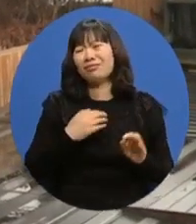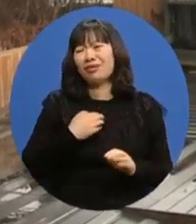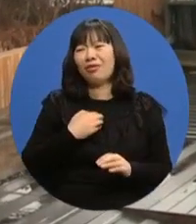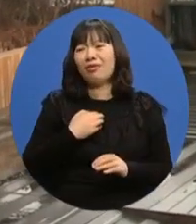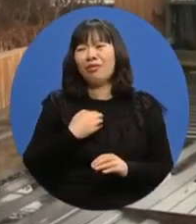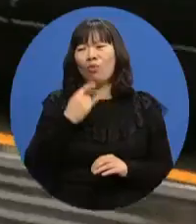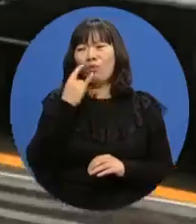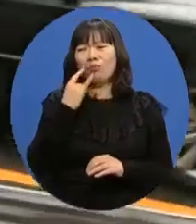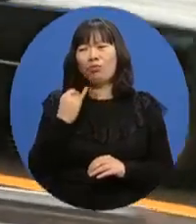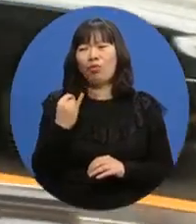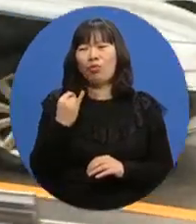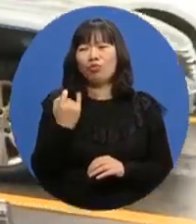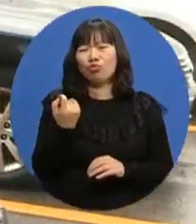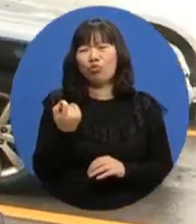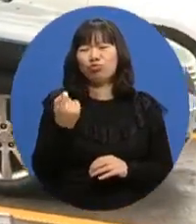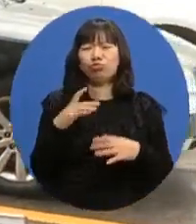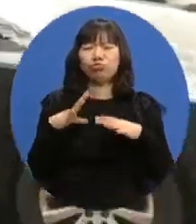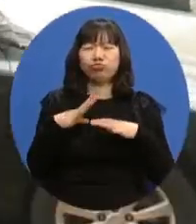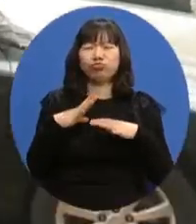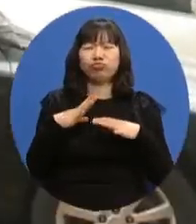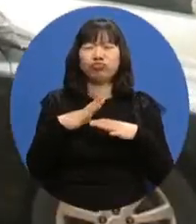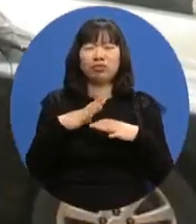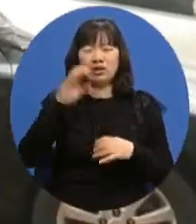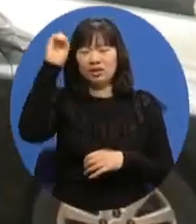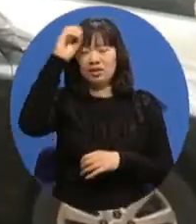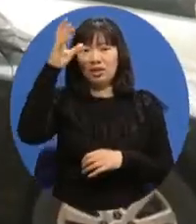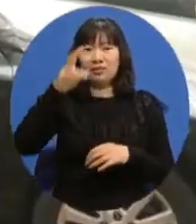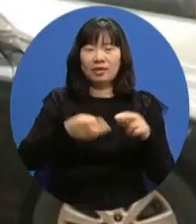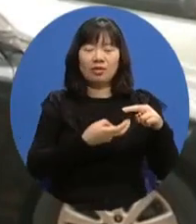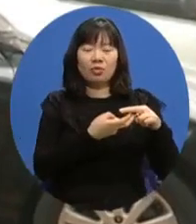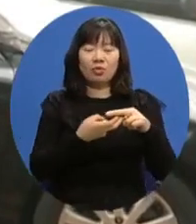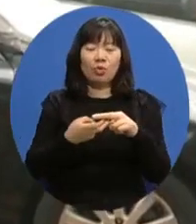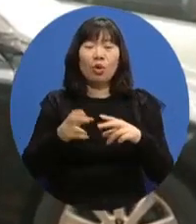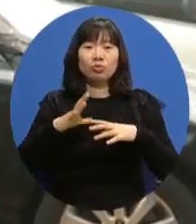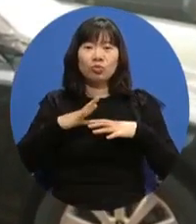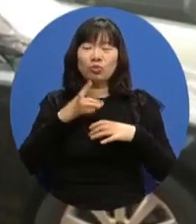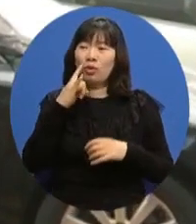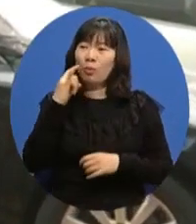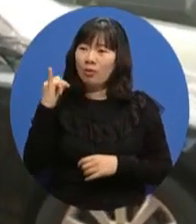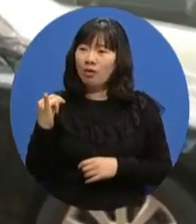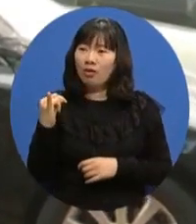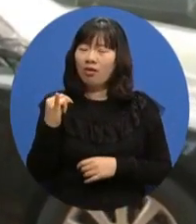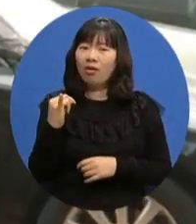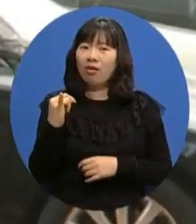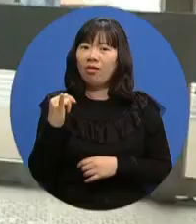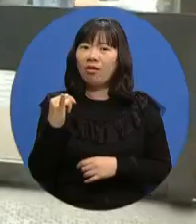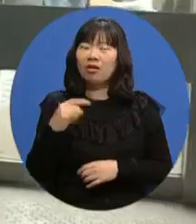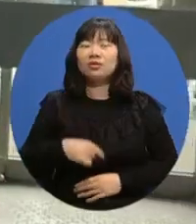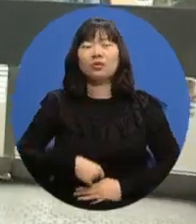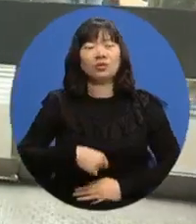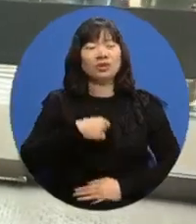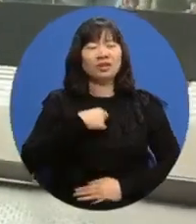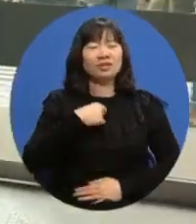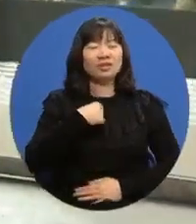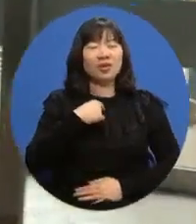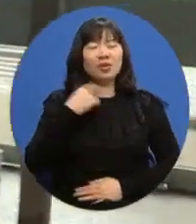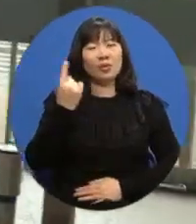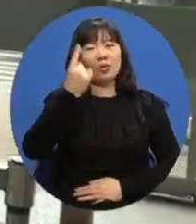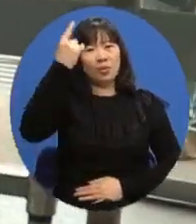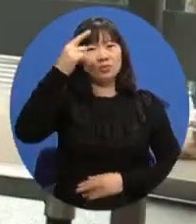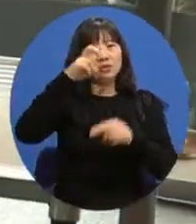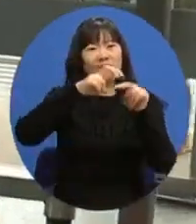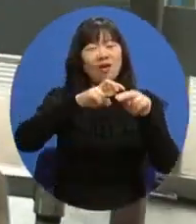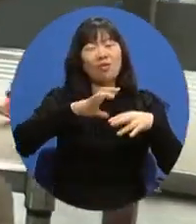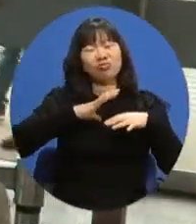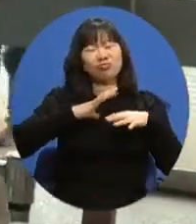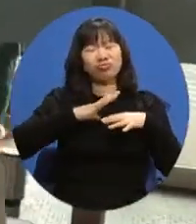케이블카? 타. 엄마 조금 무서운데. 갑자기 케이블카가 무섭다는 엄마. 사실 아, 저 고소공포증